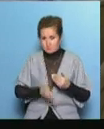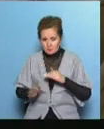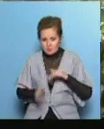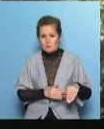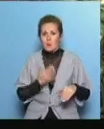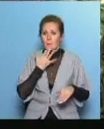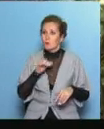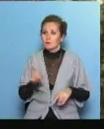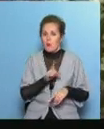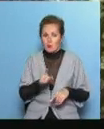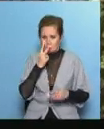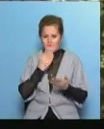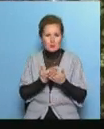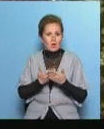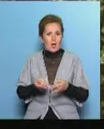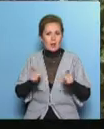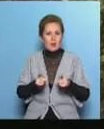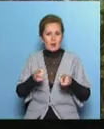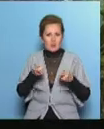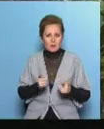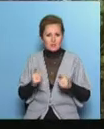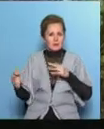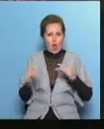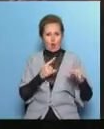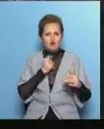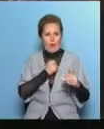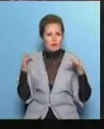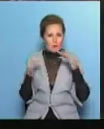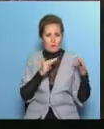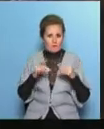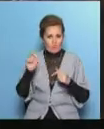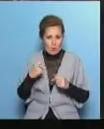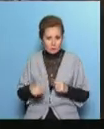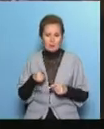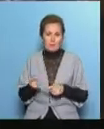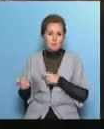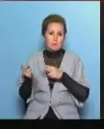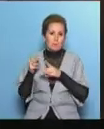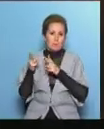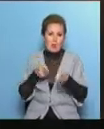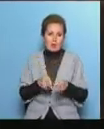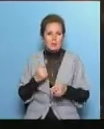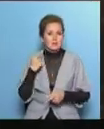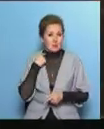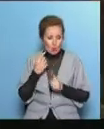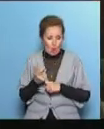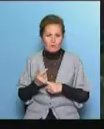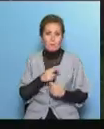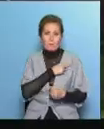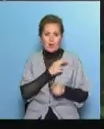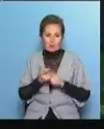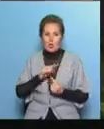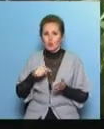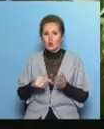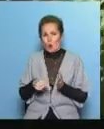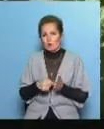воссоздали одно из сражений Великой Отечественной войны. Для этого в республику приехали клубы реконструкторов из Кирова, Перми и Новоуральска. В